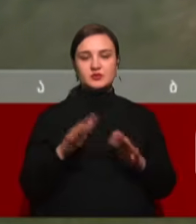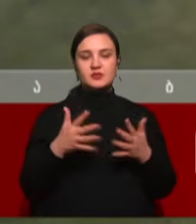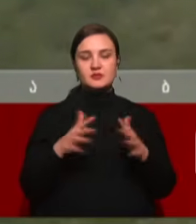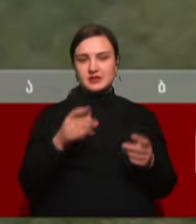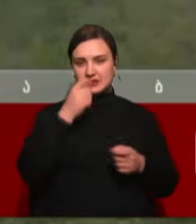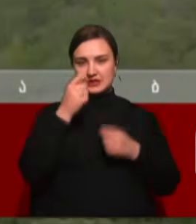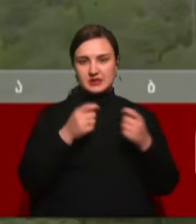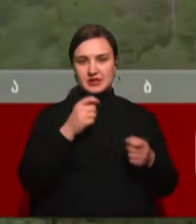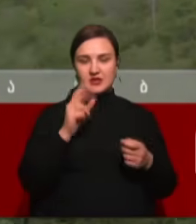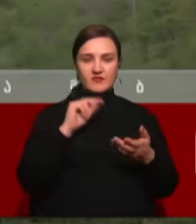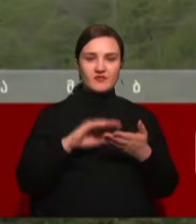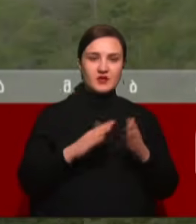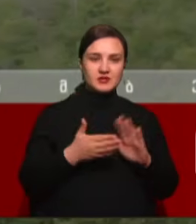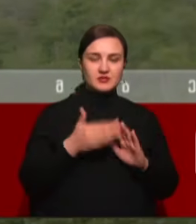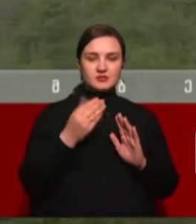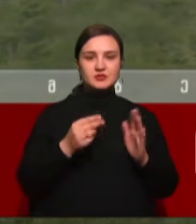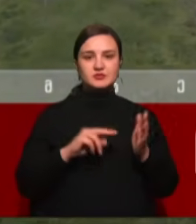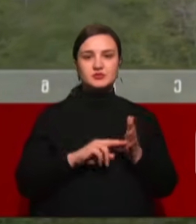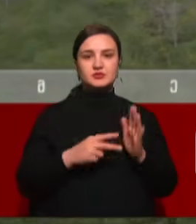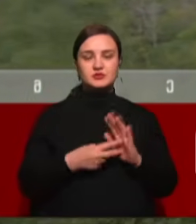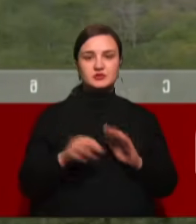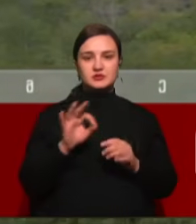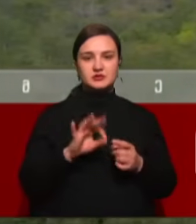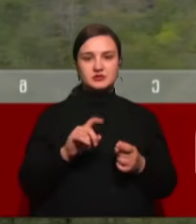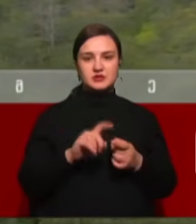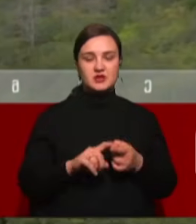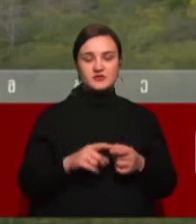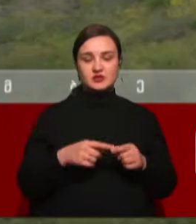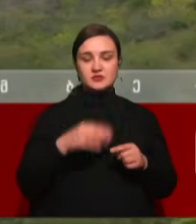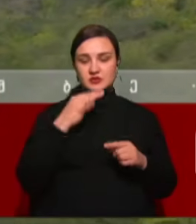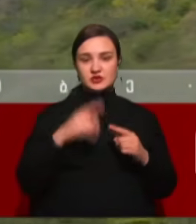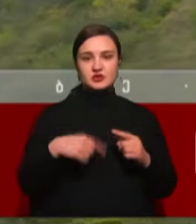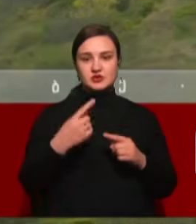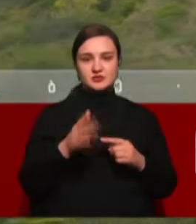დეტალი პროექტის ვადებთან და მის ბიუჯეტთან დაკავშირებით ცნობილი სწორედ ამის შემდეგ გახდება.